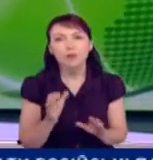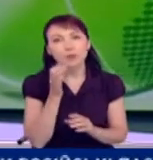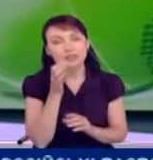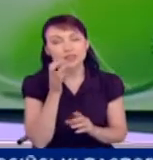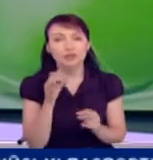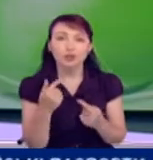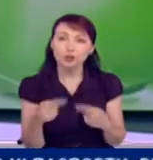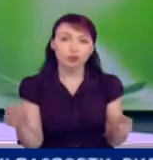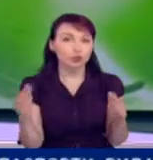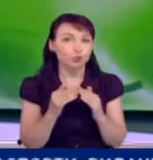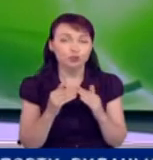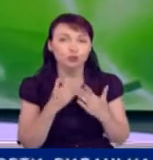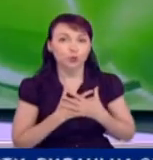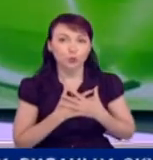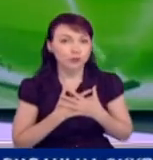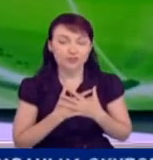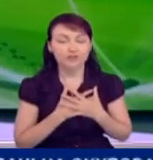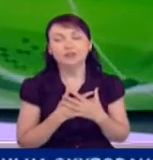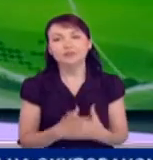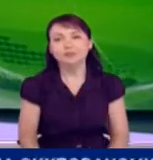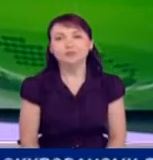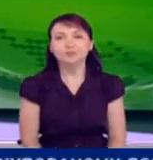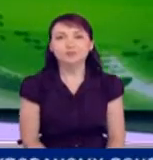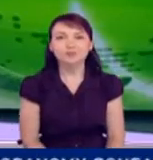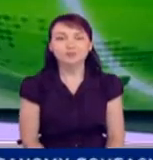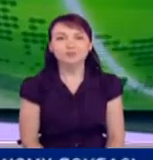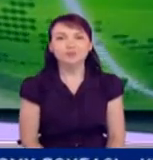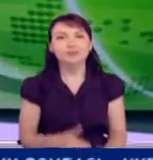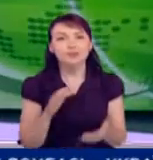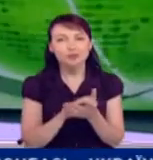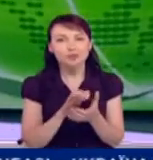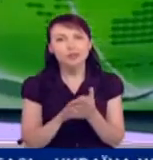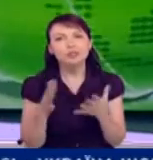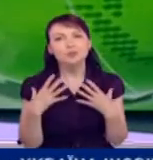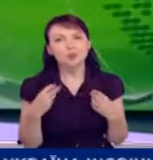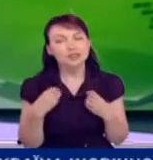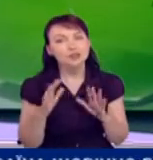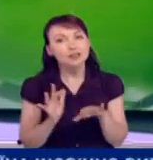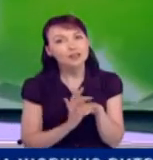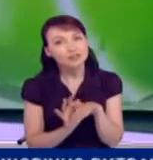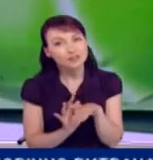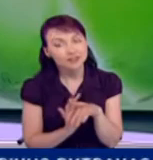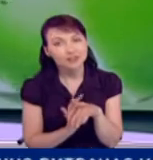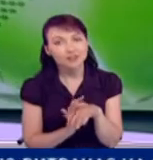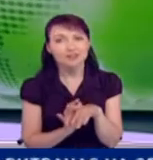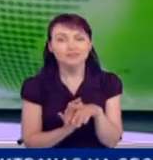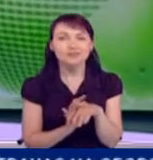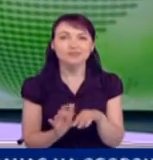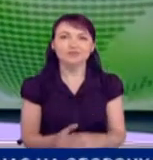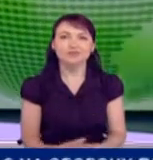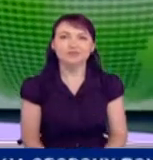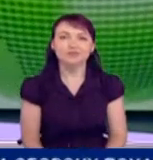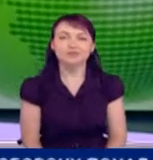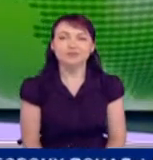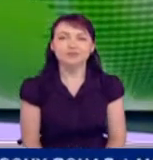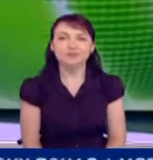й інших домашніх улюбленців. Наша Вікторія Кісельова знайомилася з пухнастиками і не тільки у співробітників